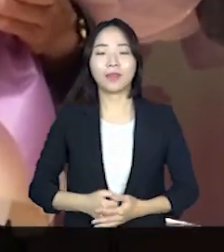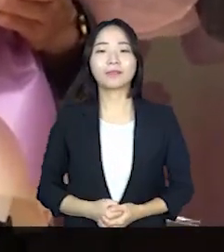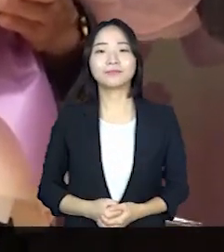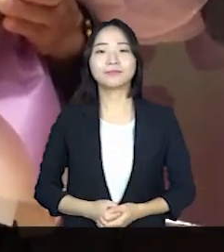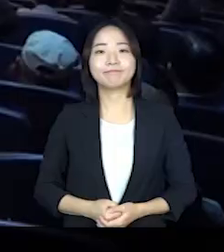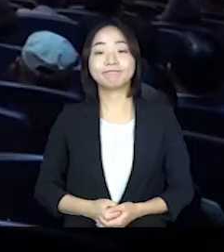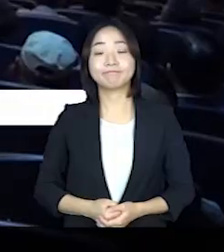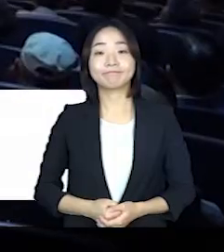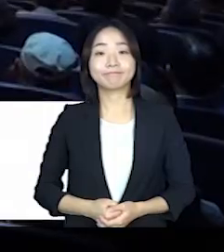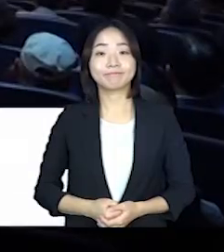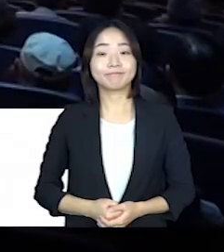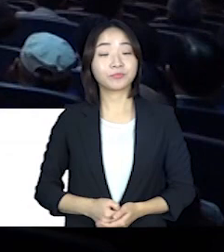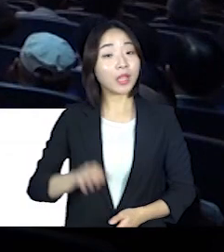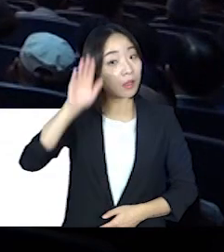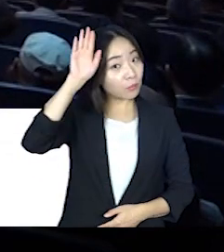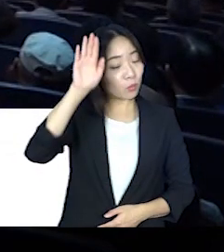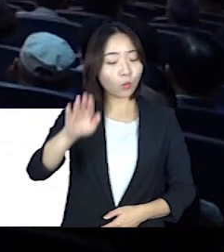가졌습니다.